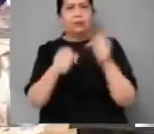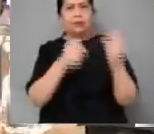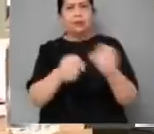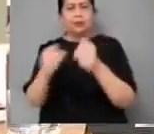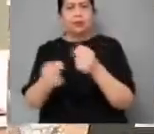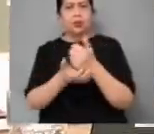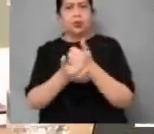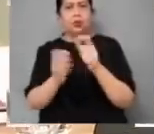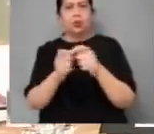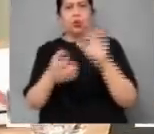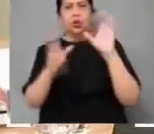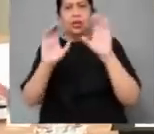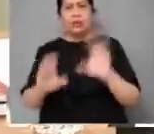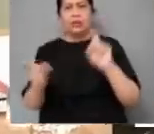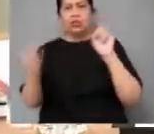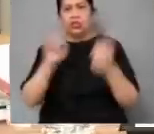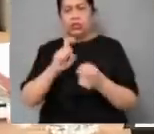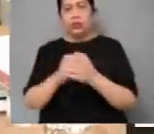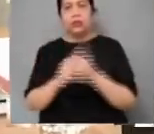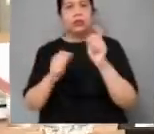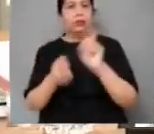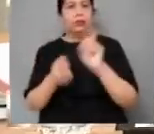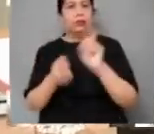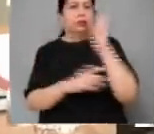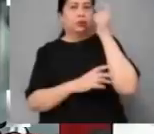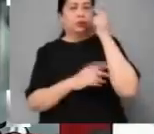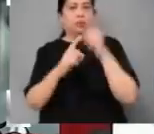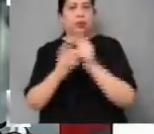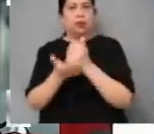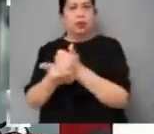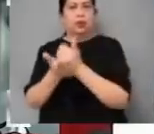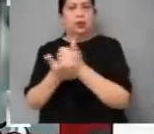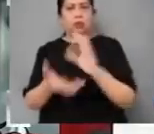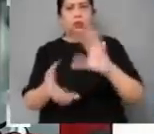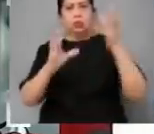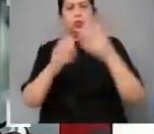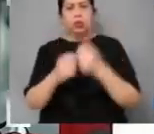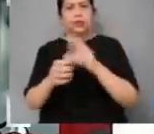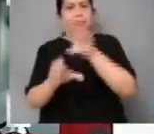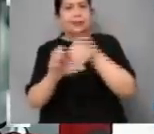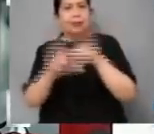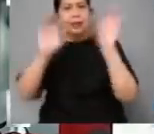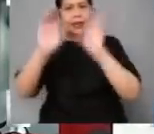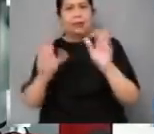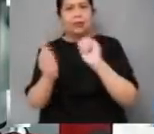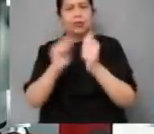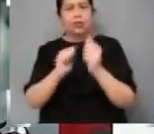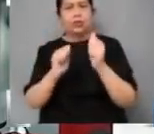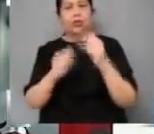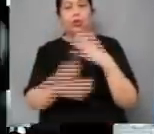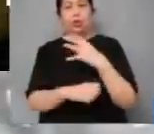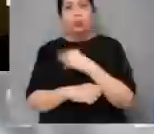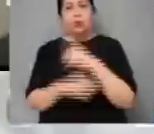change. Dapat din daw baguhin ng gobyerno ang pagtugon nito sa mga sakuna at isama ang Climate Change Commission sa panukalang Department of